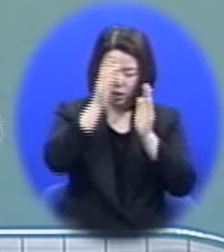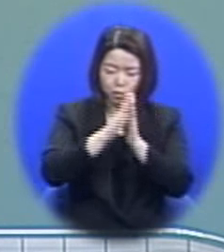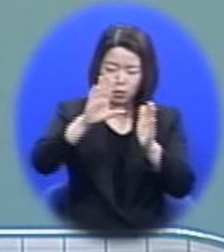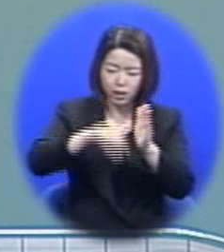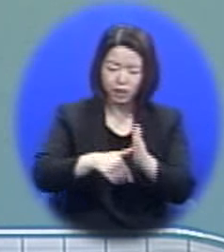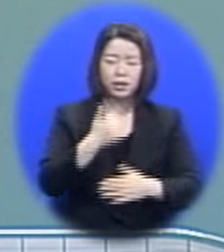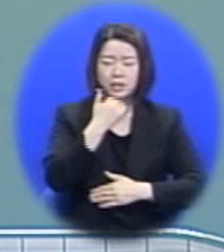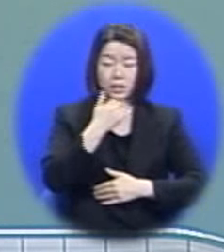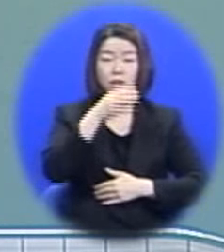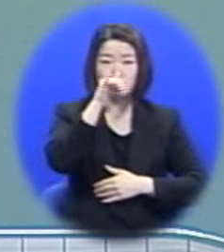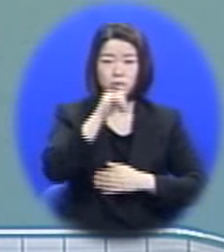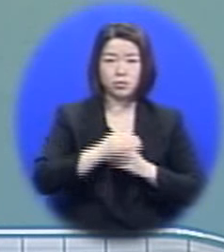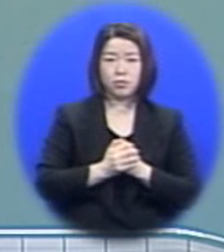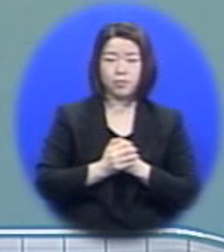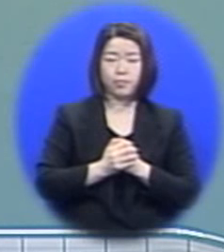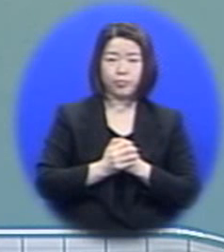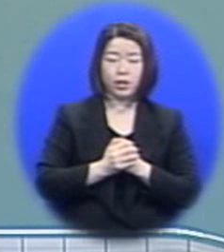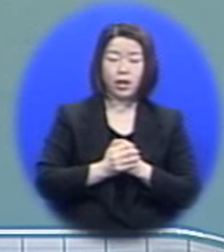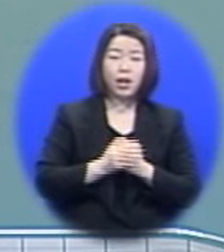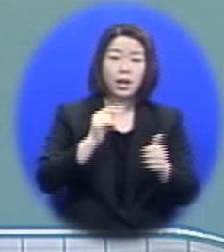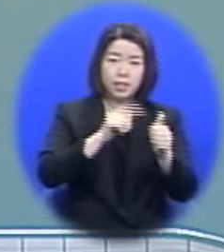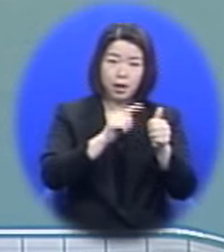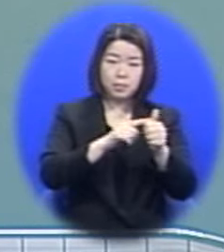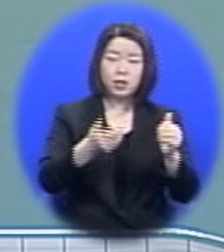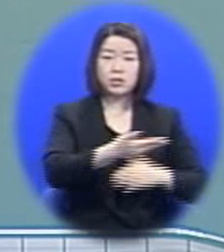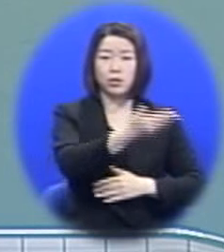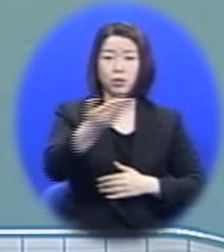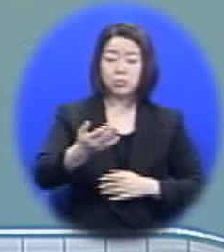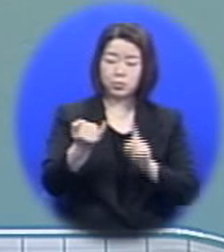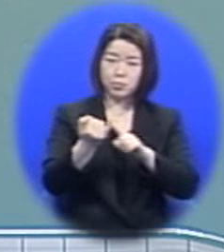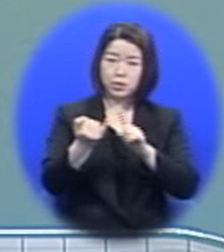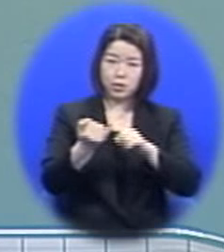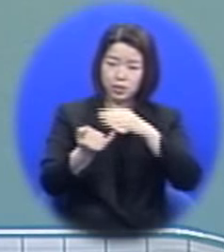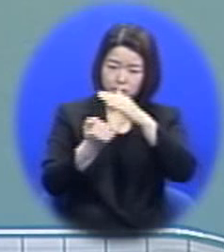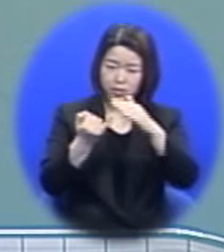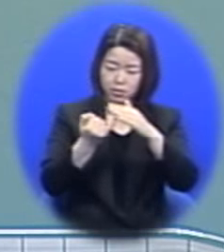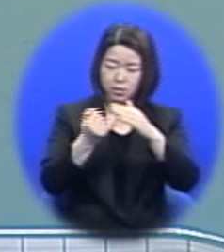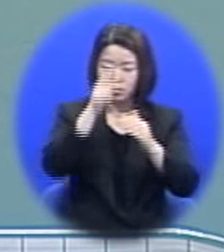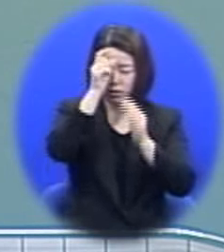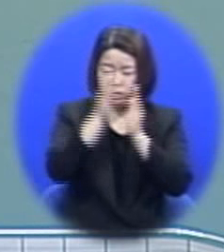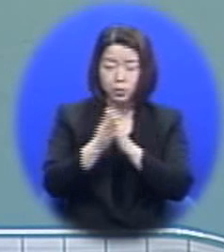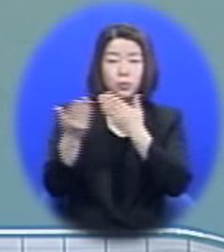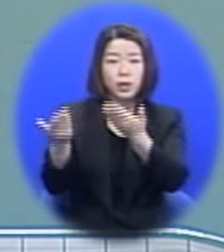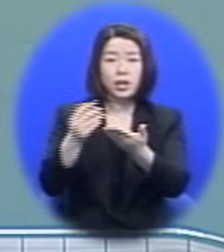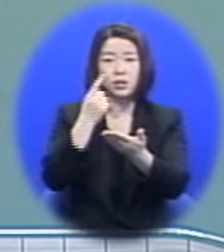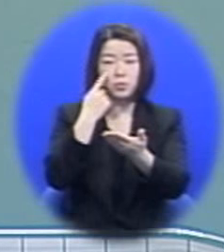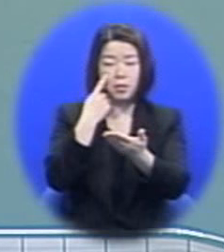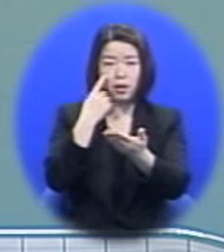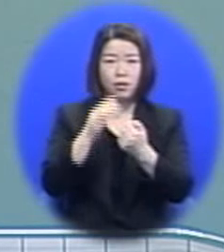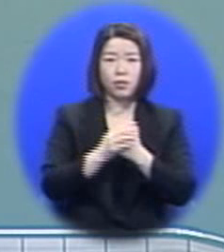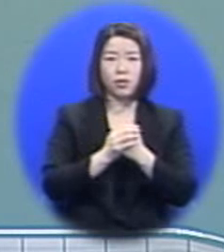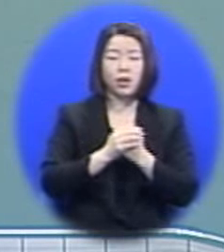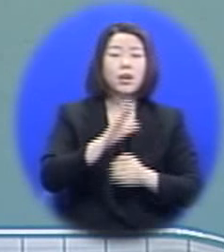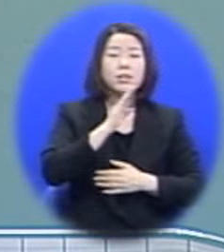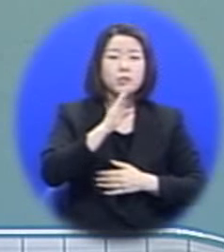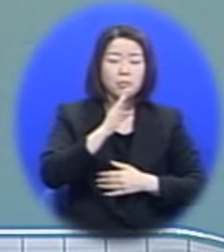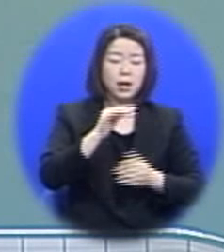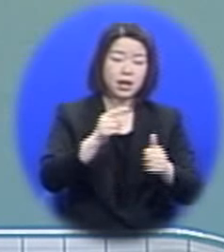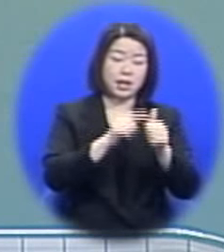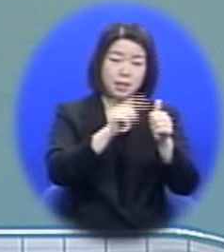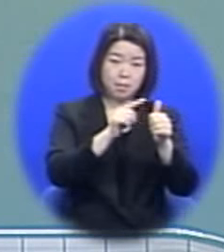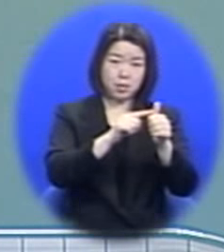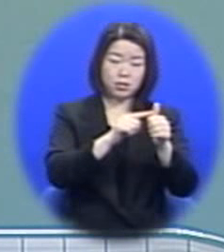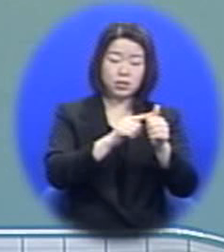남편 여러분 아내 위해서 기도해 보세요. 정말 복은 남편에게는 아내를 위해서 축복할 권이